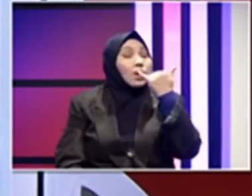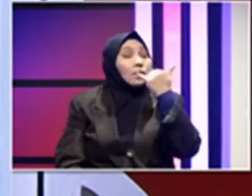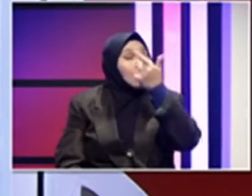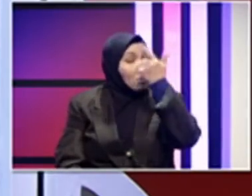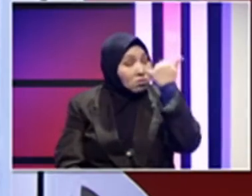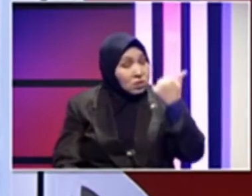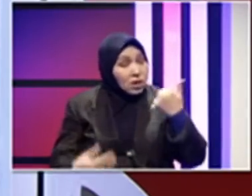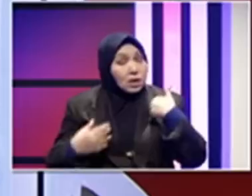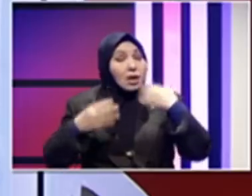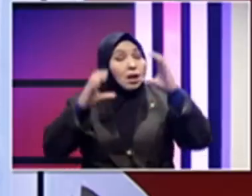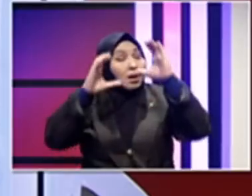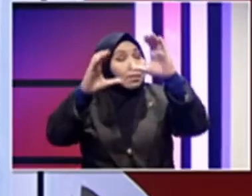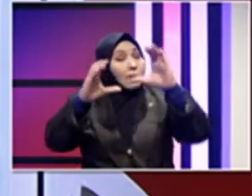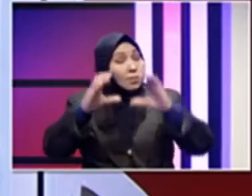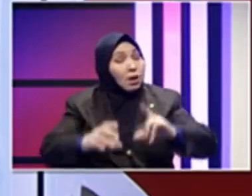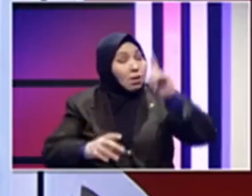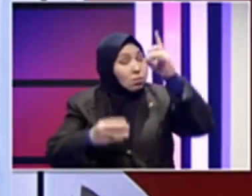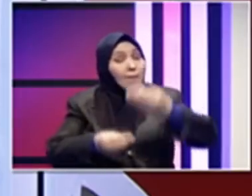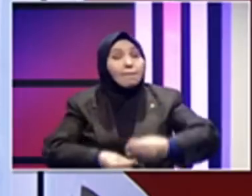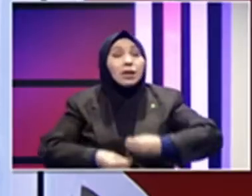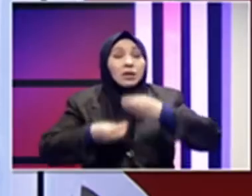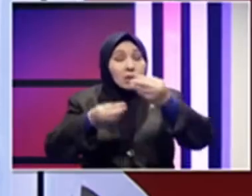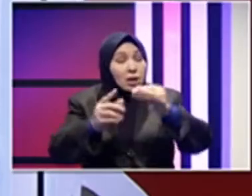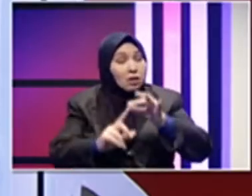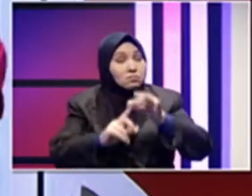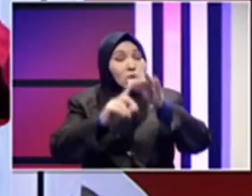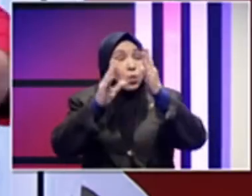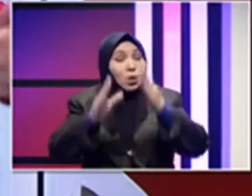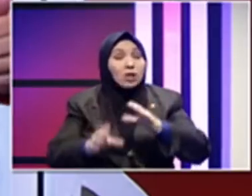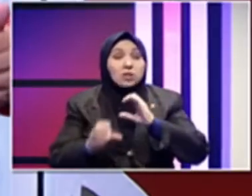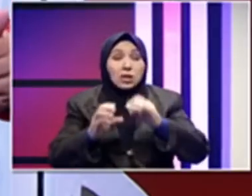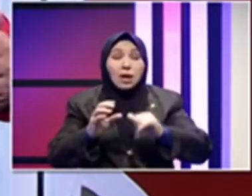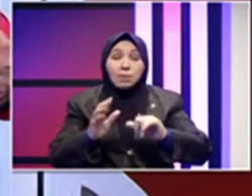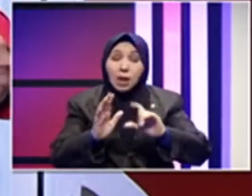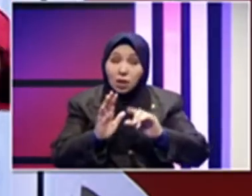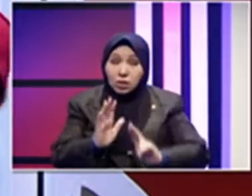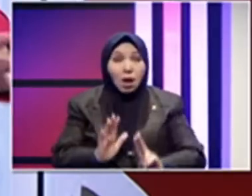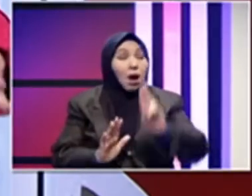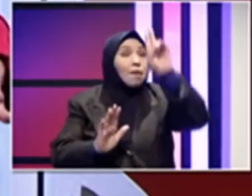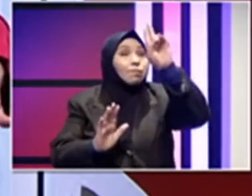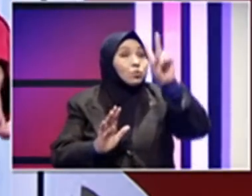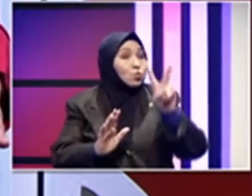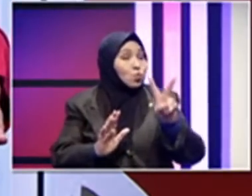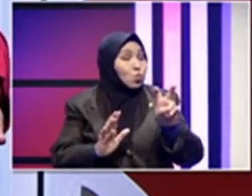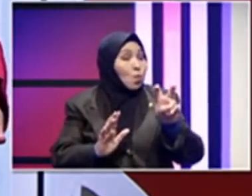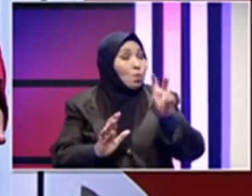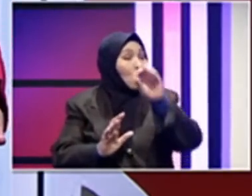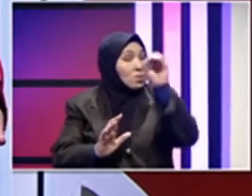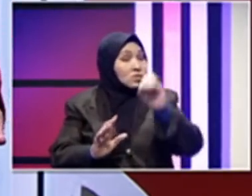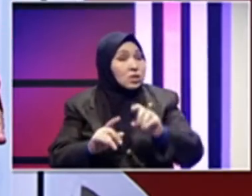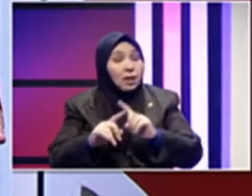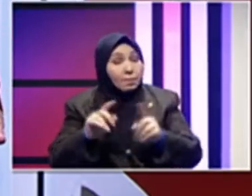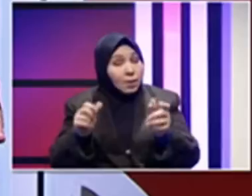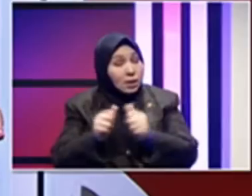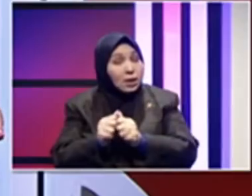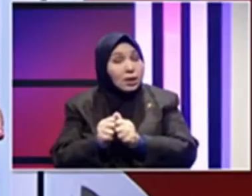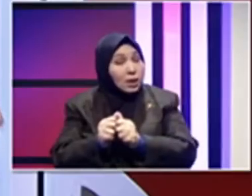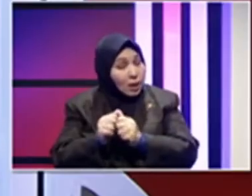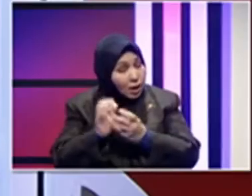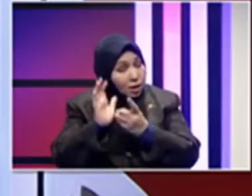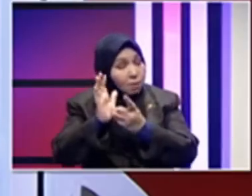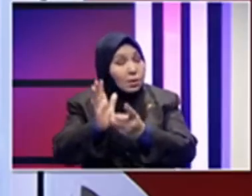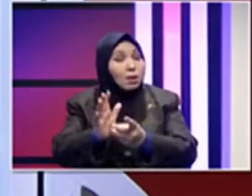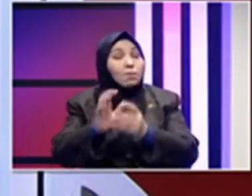adalah formula yang Allah berikan, Ustaz, ya. Terutama kalau orang cakap, "Oi, nanti naik 20%." Kalau dia bisnes kan. Tapi kalau dengan infak ini, dia boleh